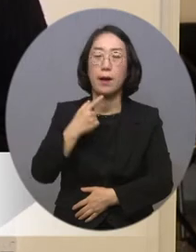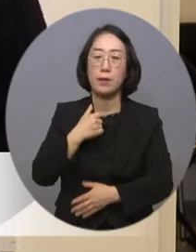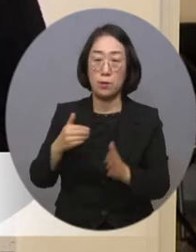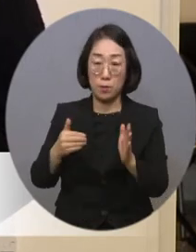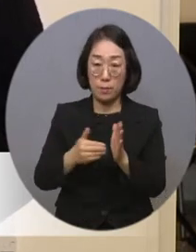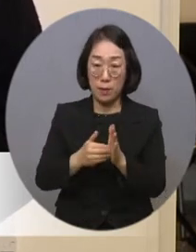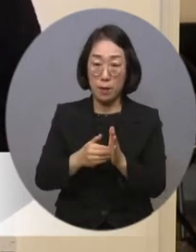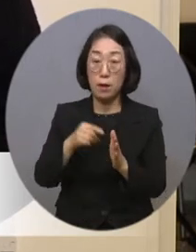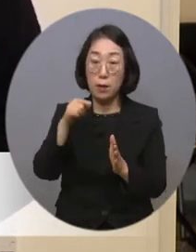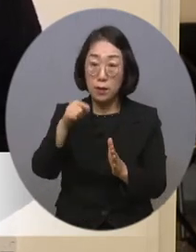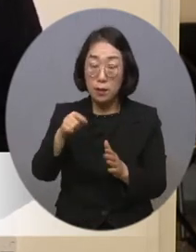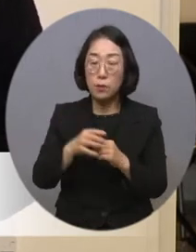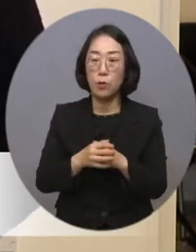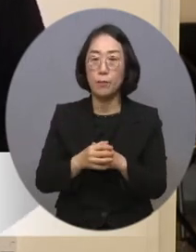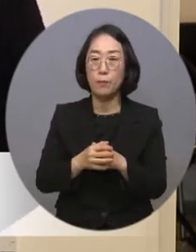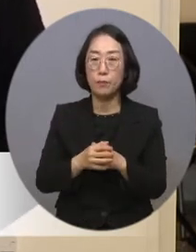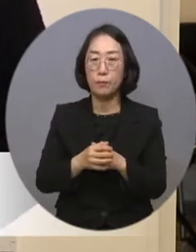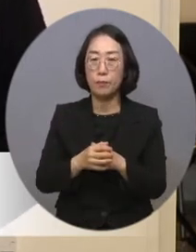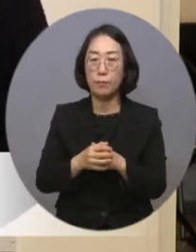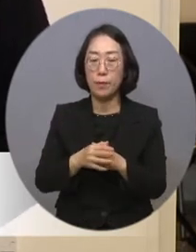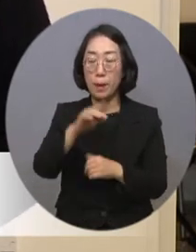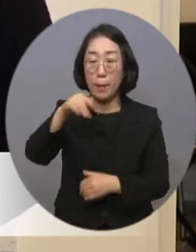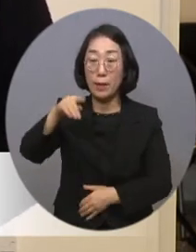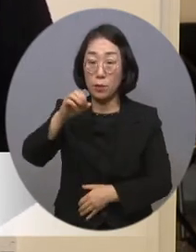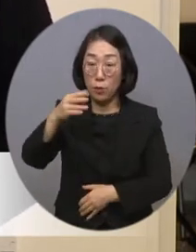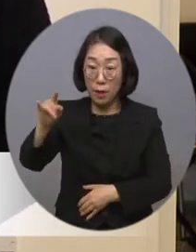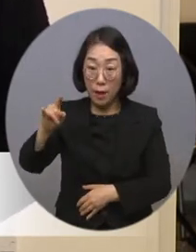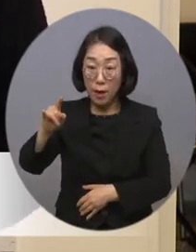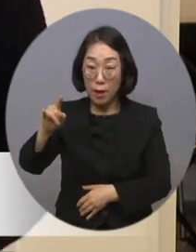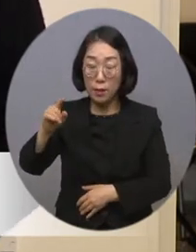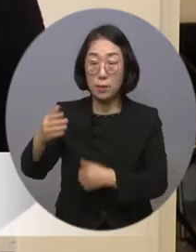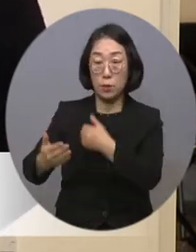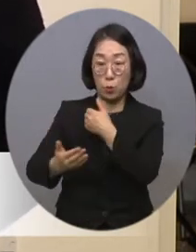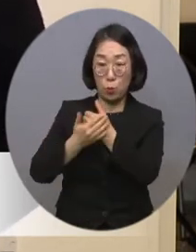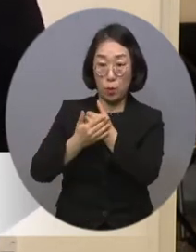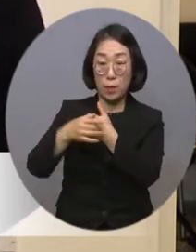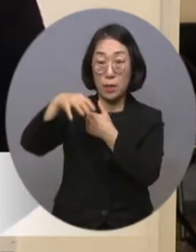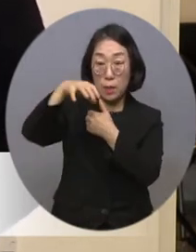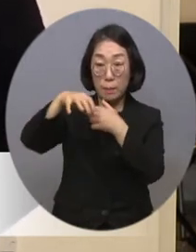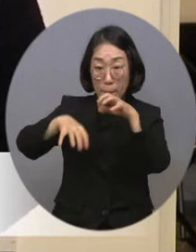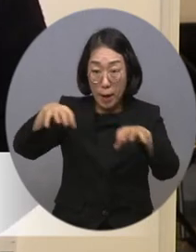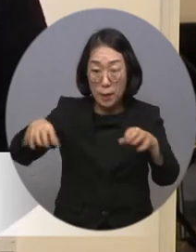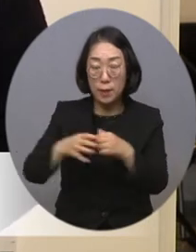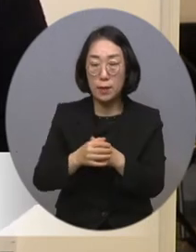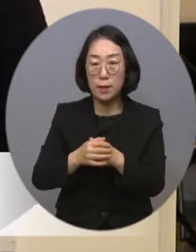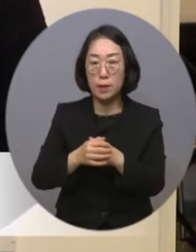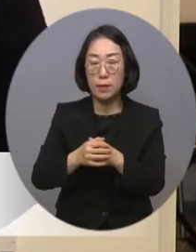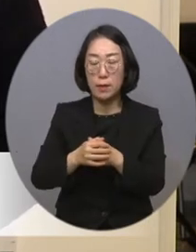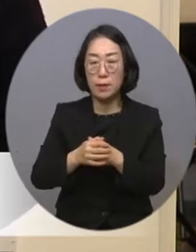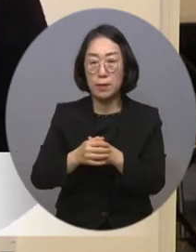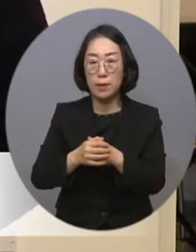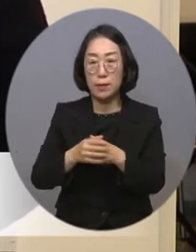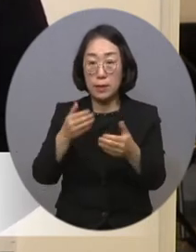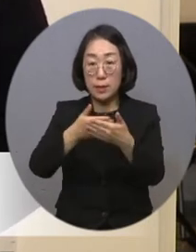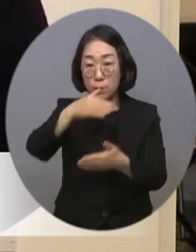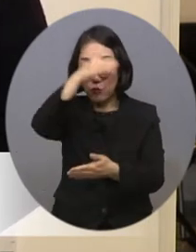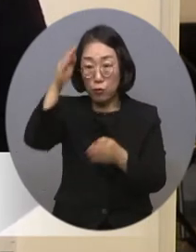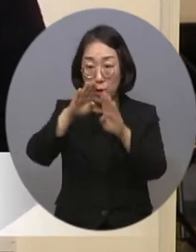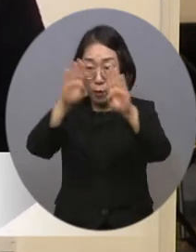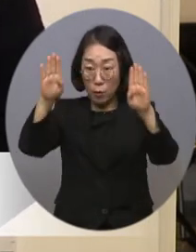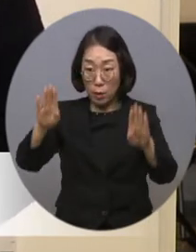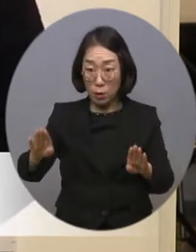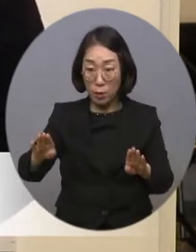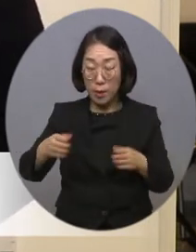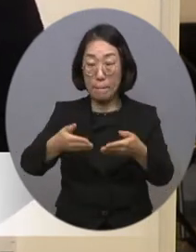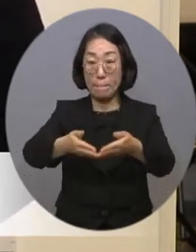그래서 이제 박상태 관장에 의해서 이제 이 도성마을 내에 이제 에그 갤러리가 생기고